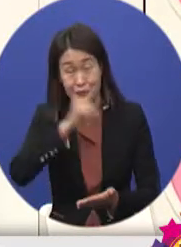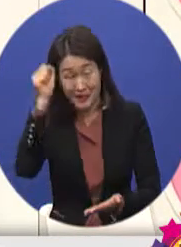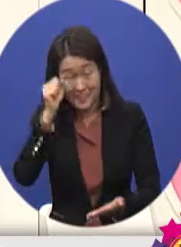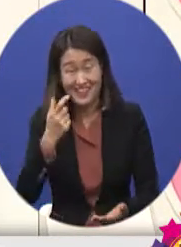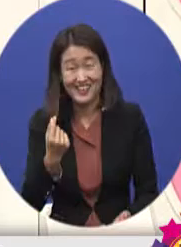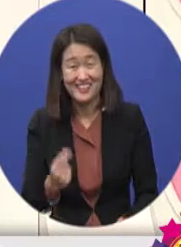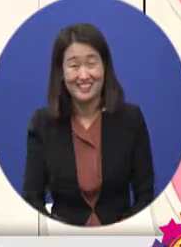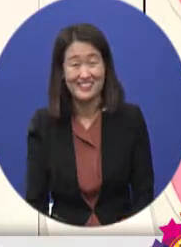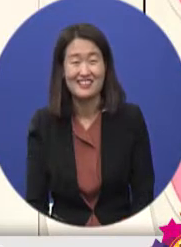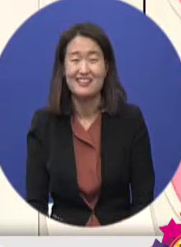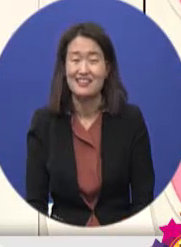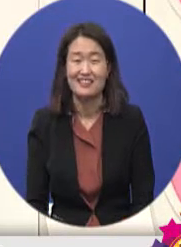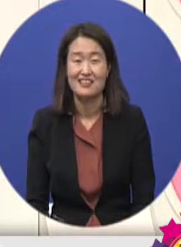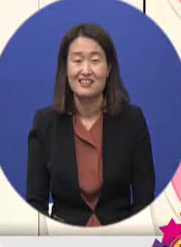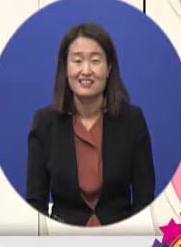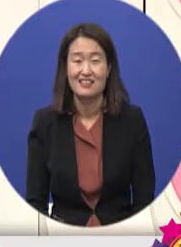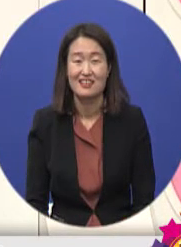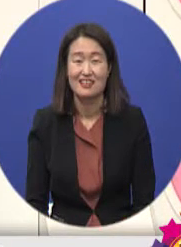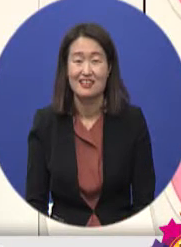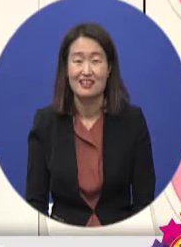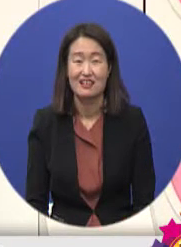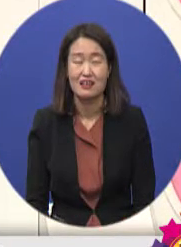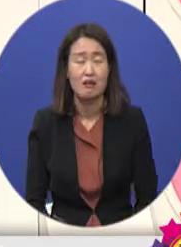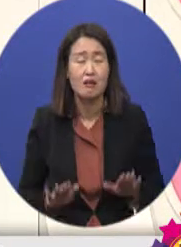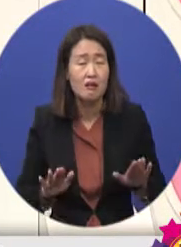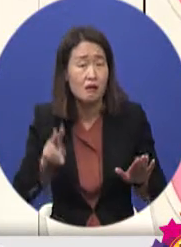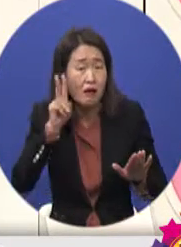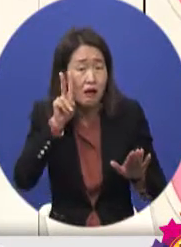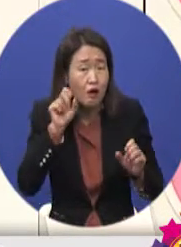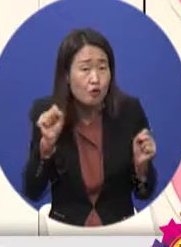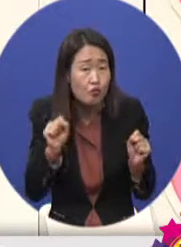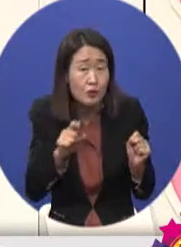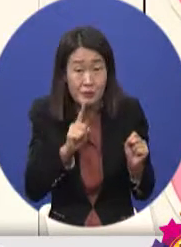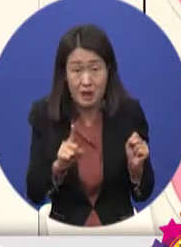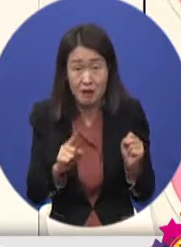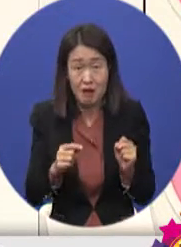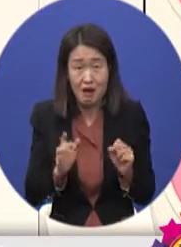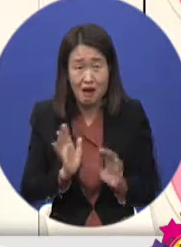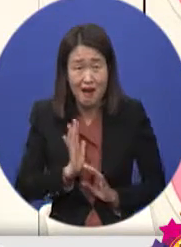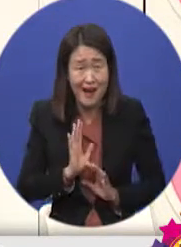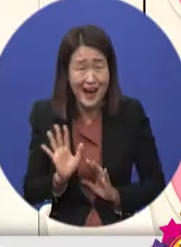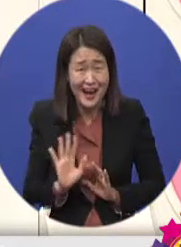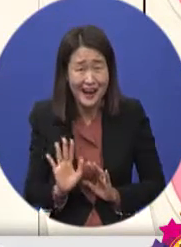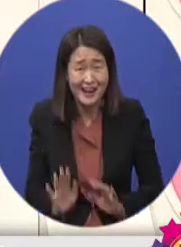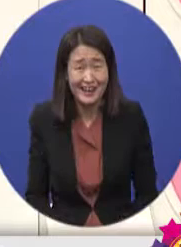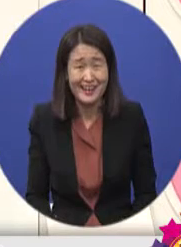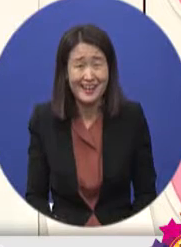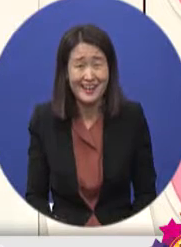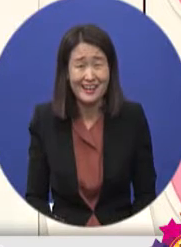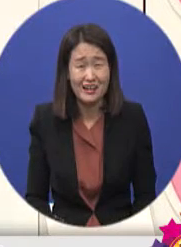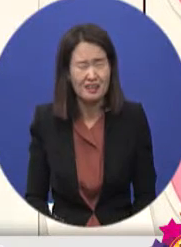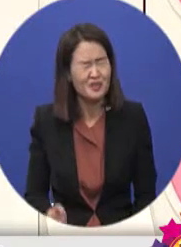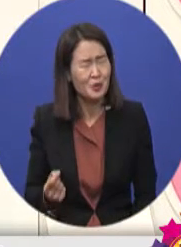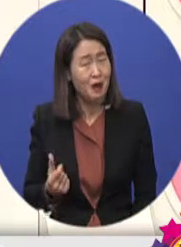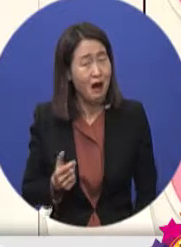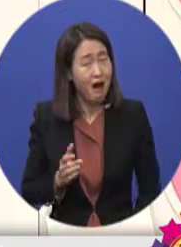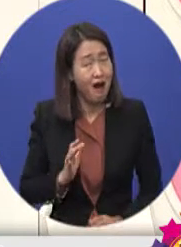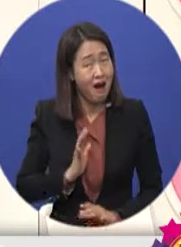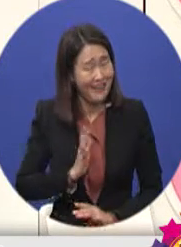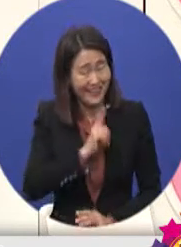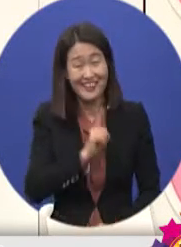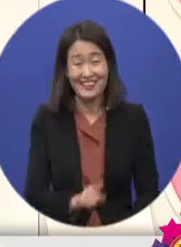네. 네. 자, 이제 내일 모레 추워진다는데 겁 안 나세요? 조금 겁은